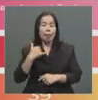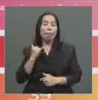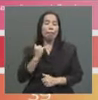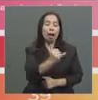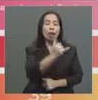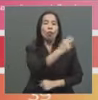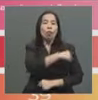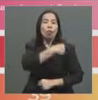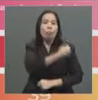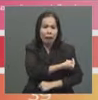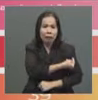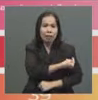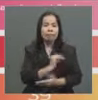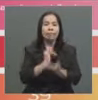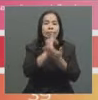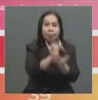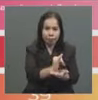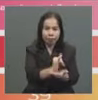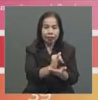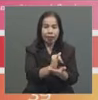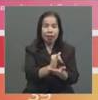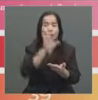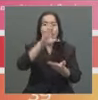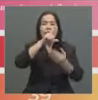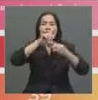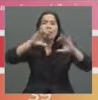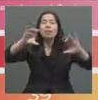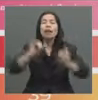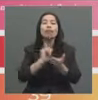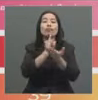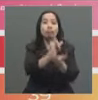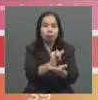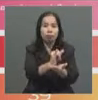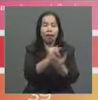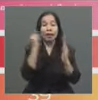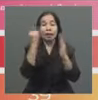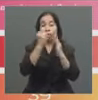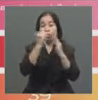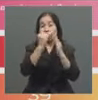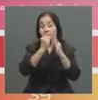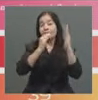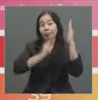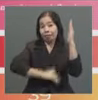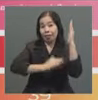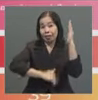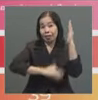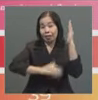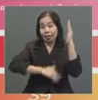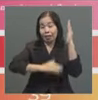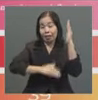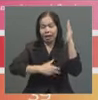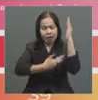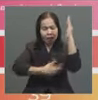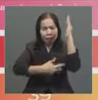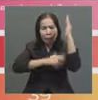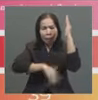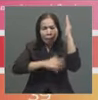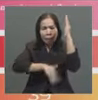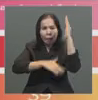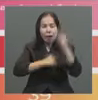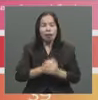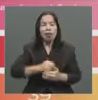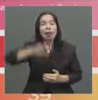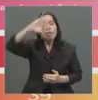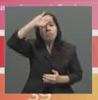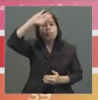าที่โรงพยาบาลของรัฐในจังหวัดนะครับทาง3จังหวัดชายแดนภาคใต้เป็นผู้